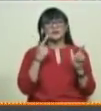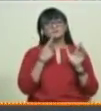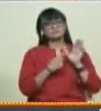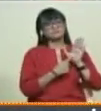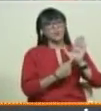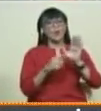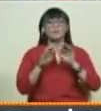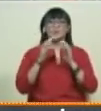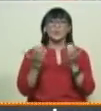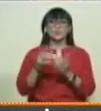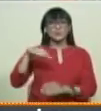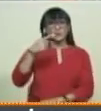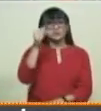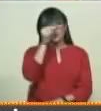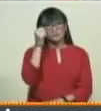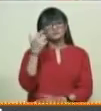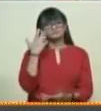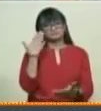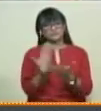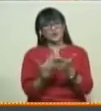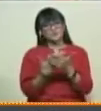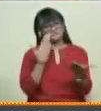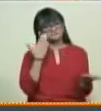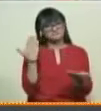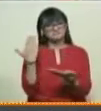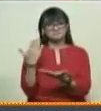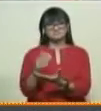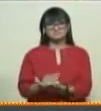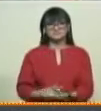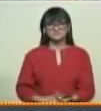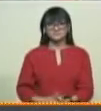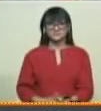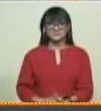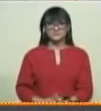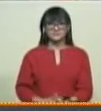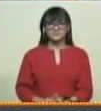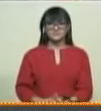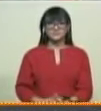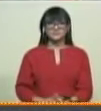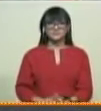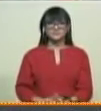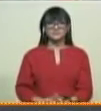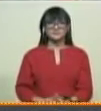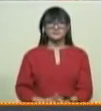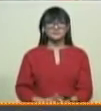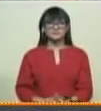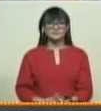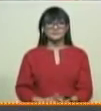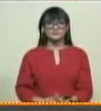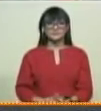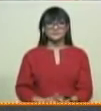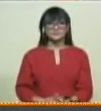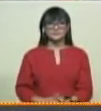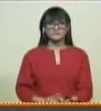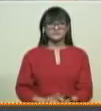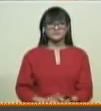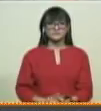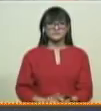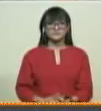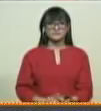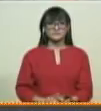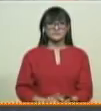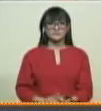el próximo domingo, usted verá. Gelecek pazar günü Venezuela halkı bütün dünyaya örnek bir